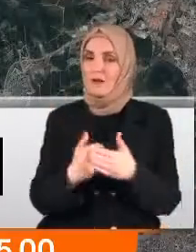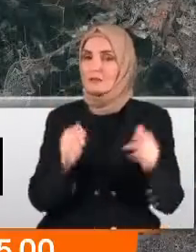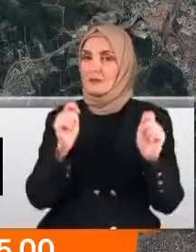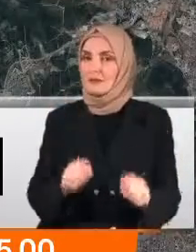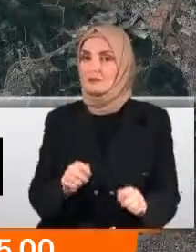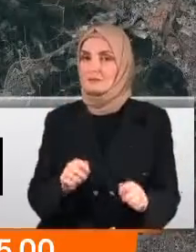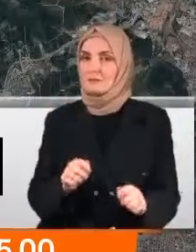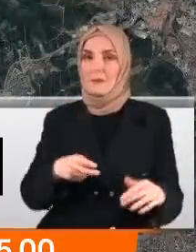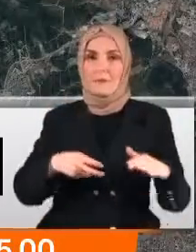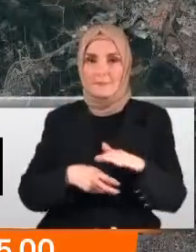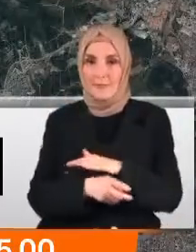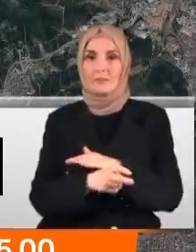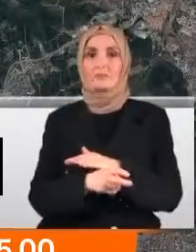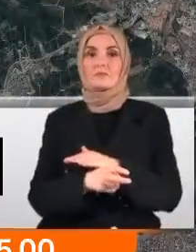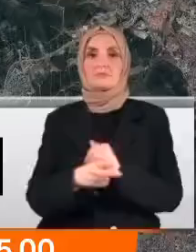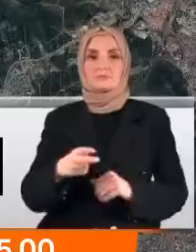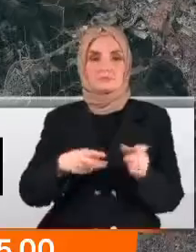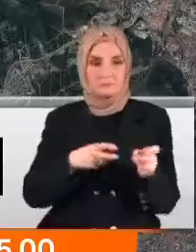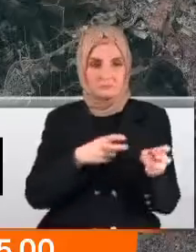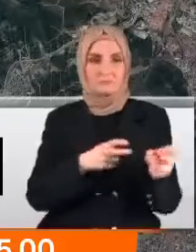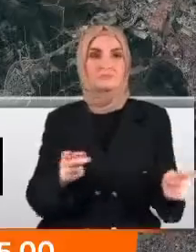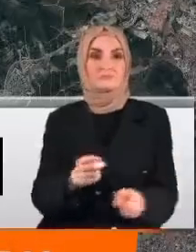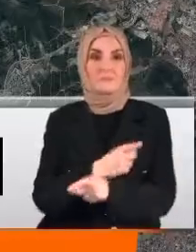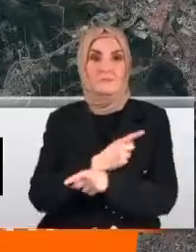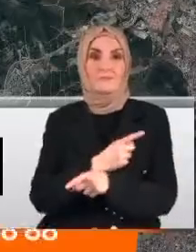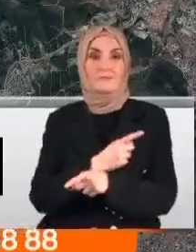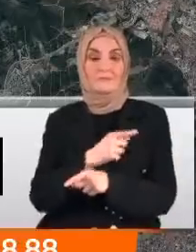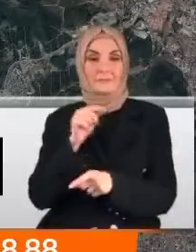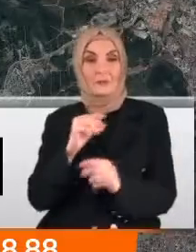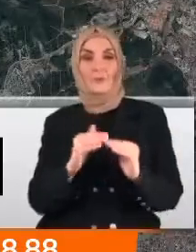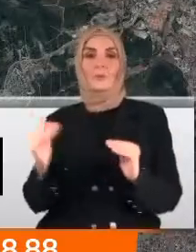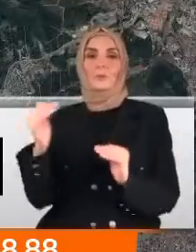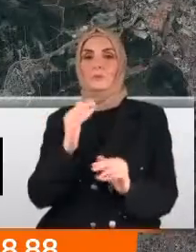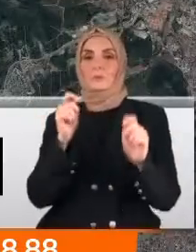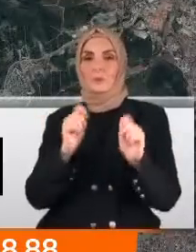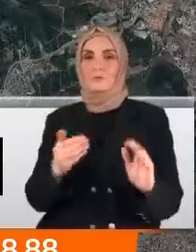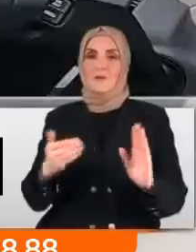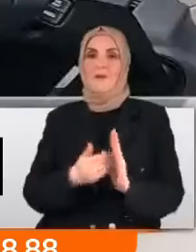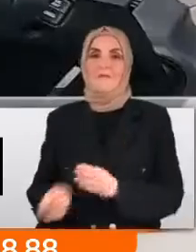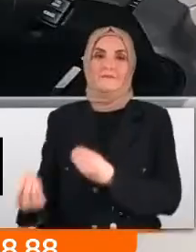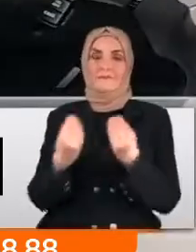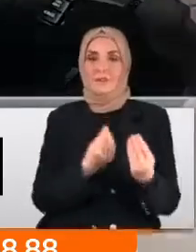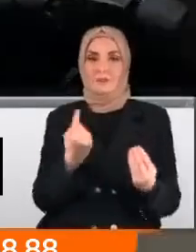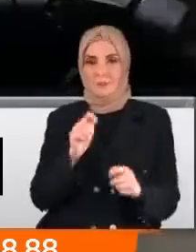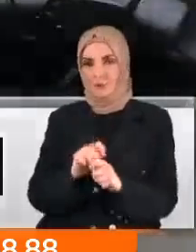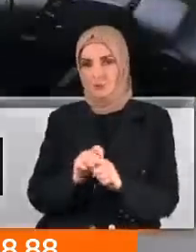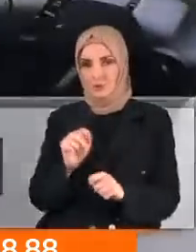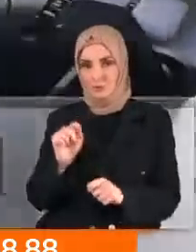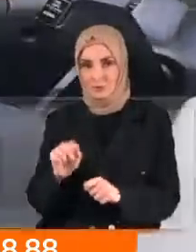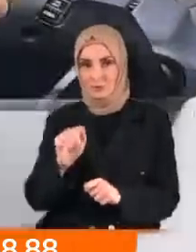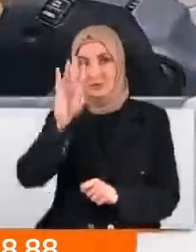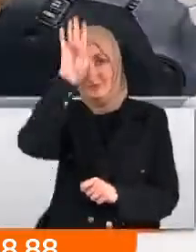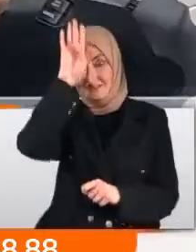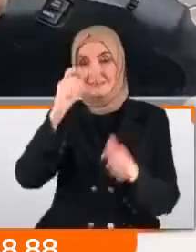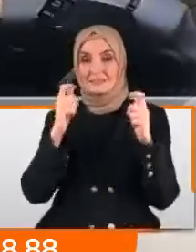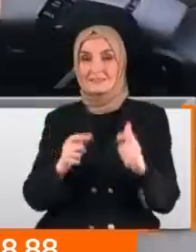sistem yatırımlarına bir üst seviyede çıkartacak ve onlara katkı sağlayacak çok önemli bir iştir. İstanbul'un metro